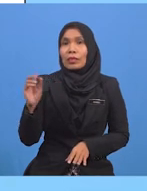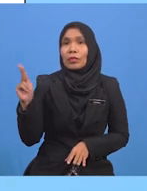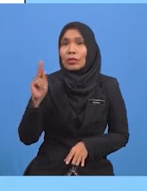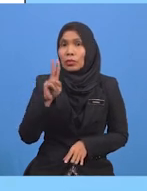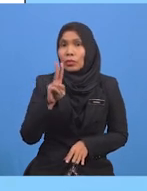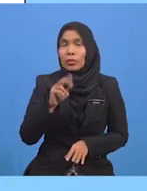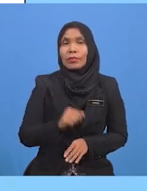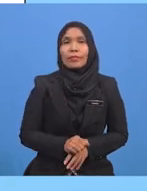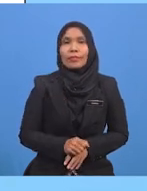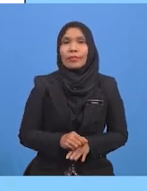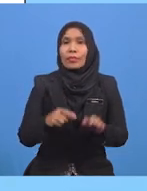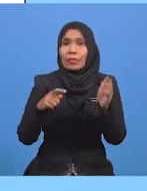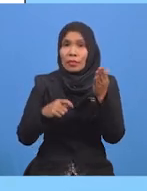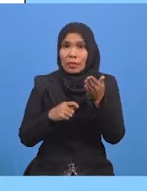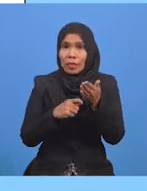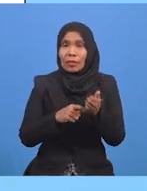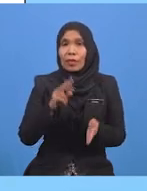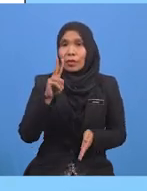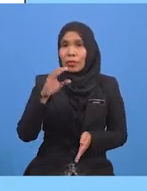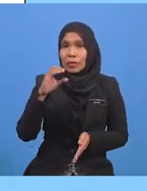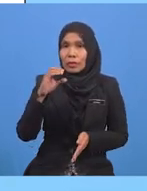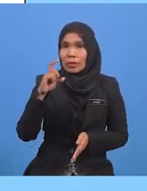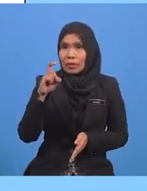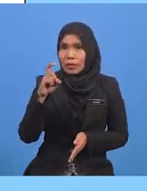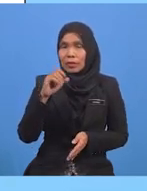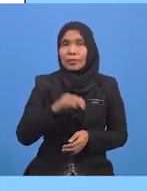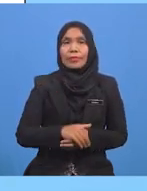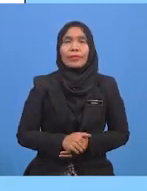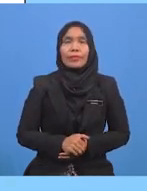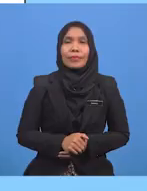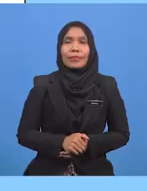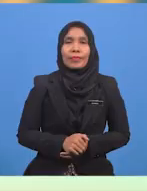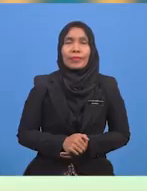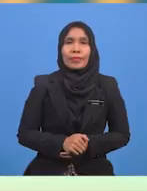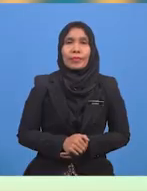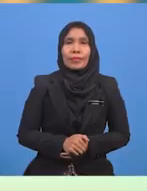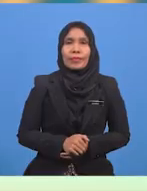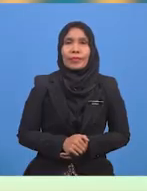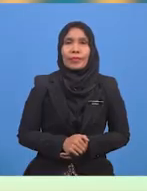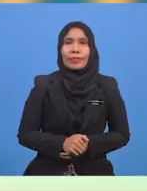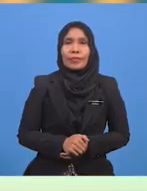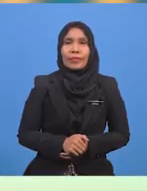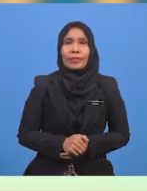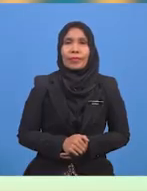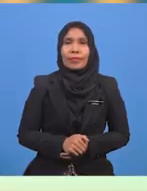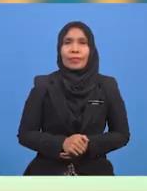kuasa 2 tambah 2CX. Melalui